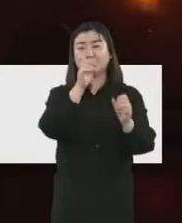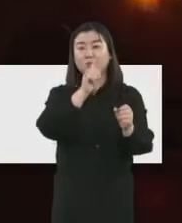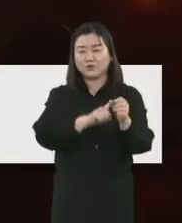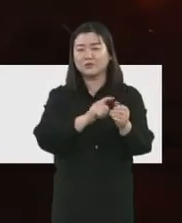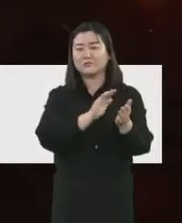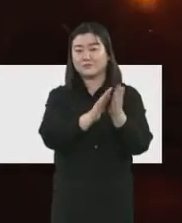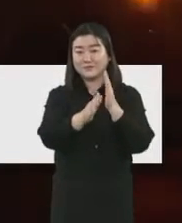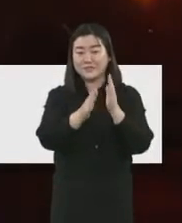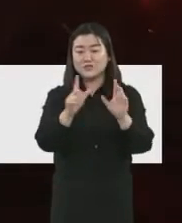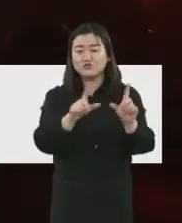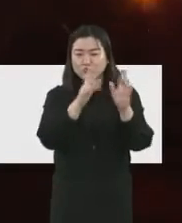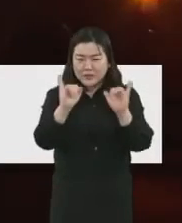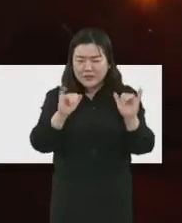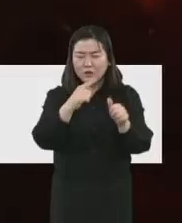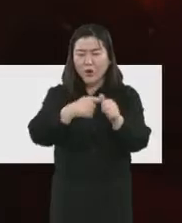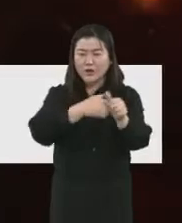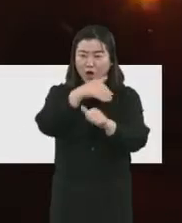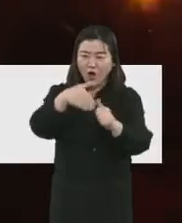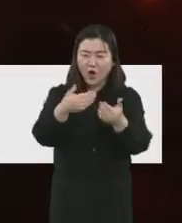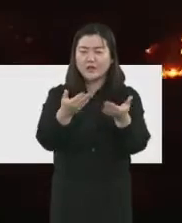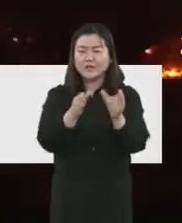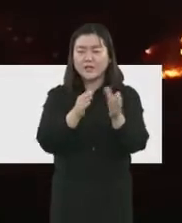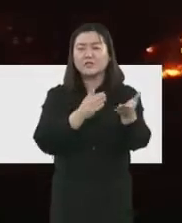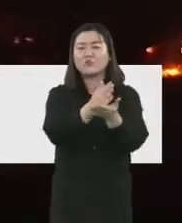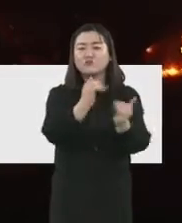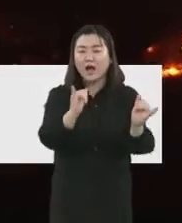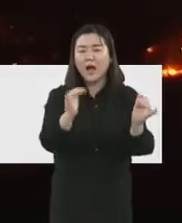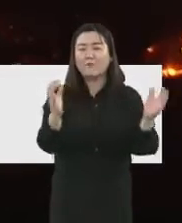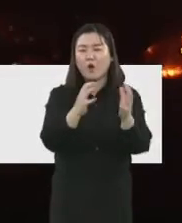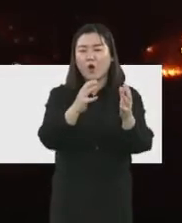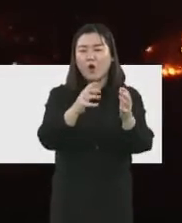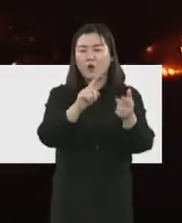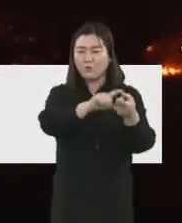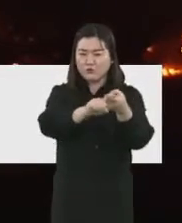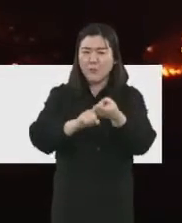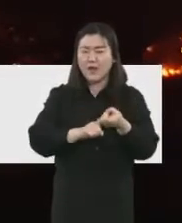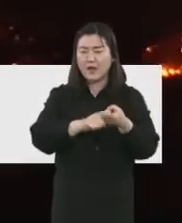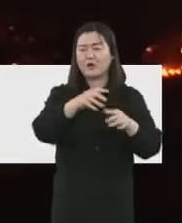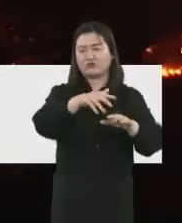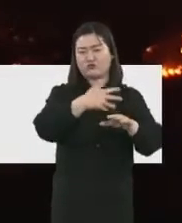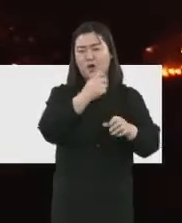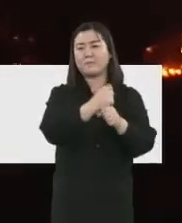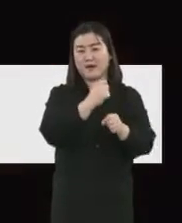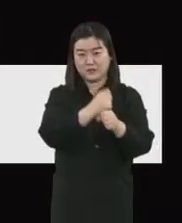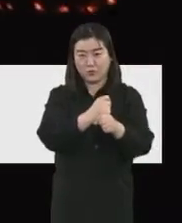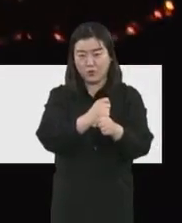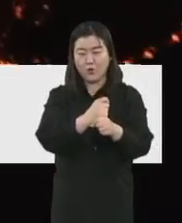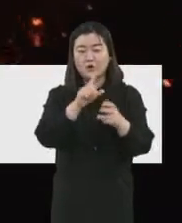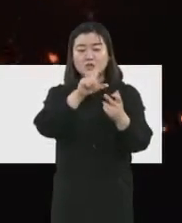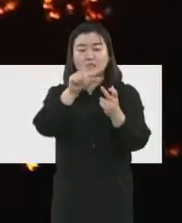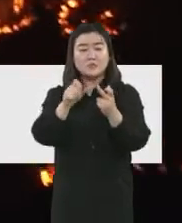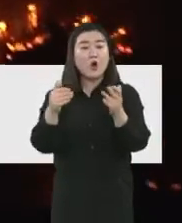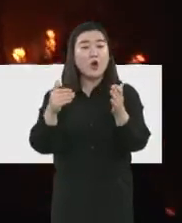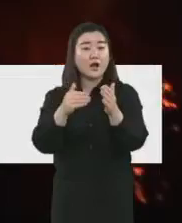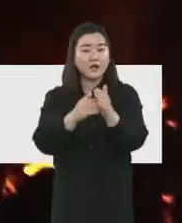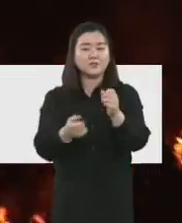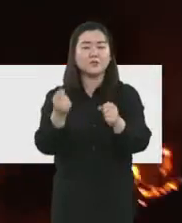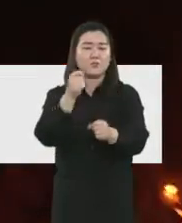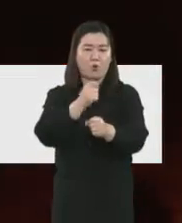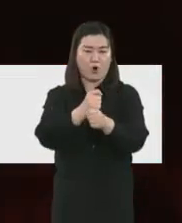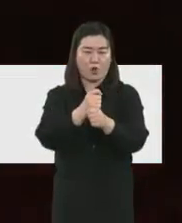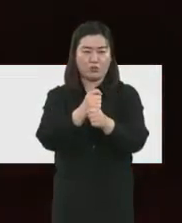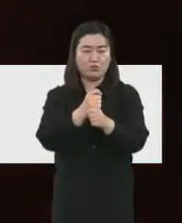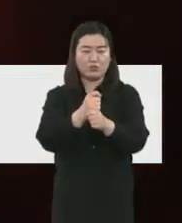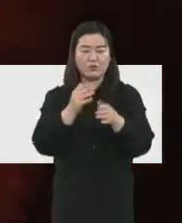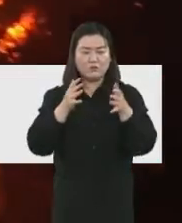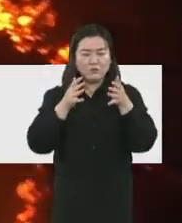폴 피해 지역주민 환경단체 전문가 등으로 3볼 p 의 복원 방향 추진위원회를 구성하고 오는 12월까지